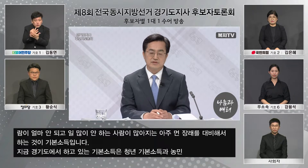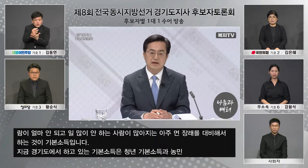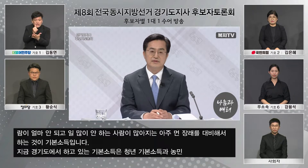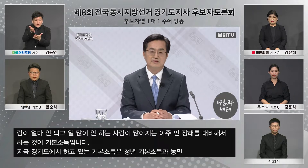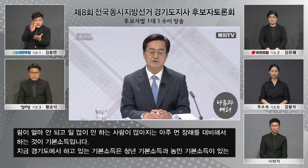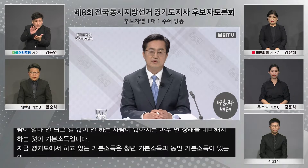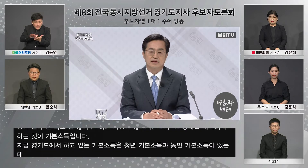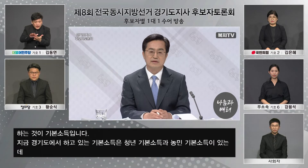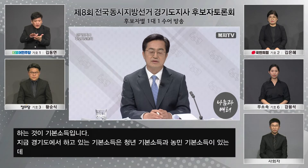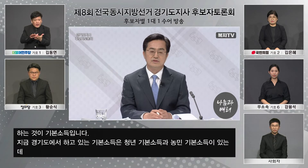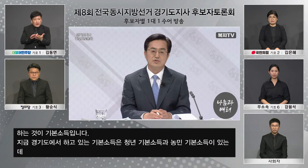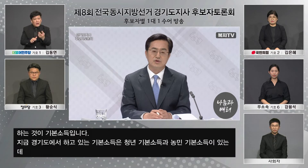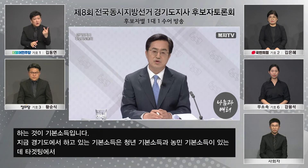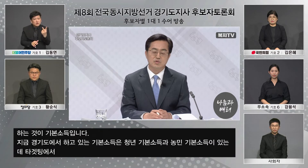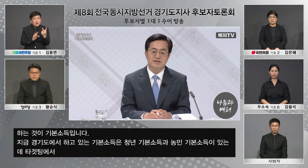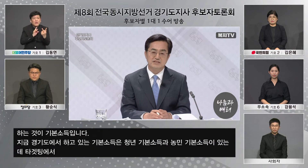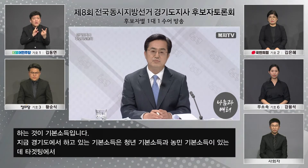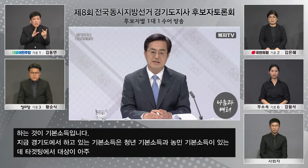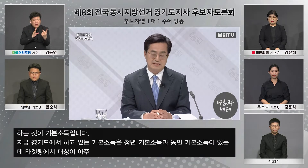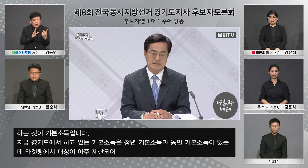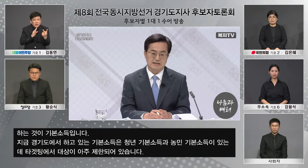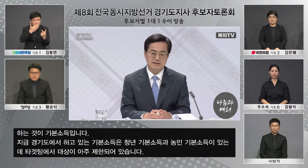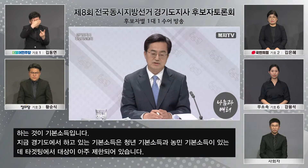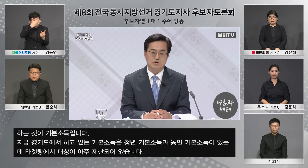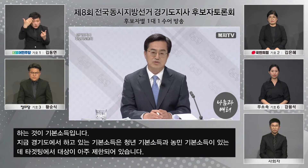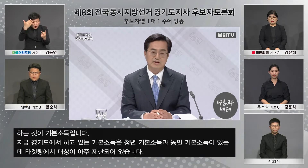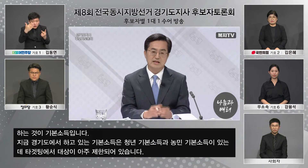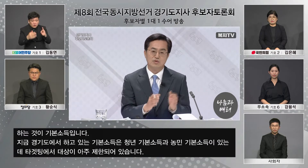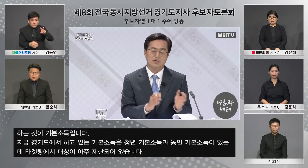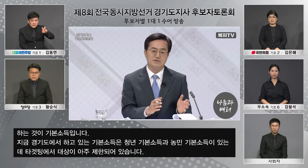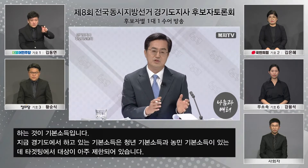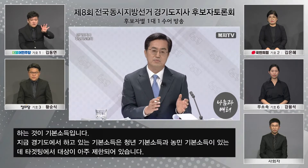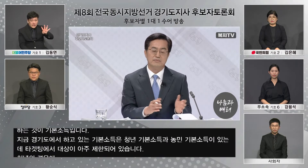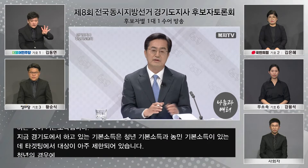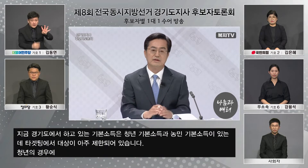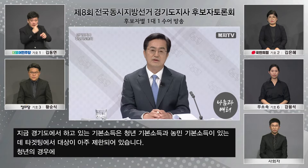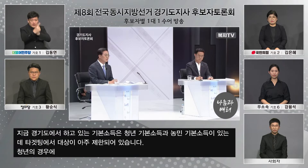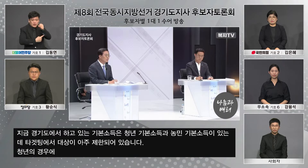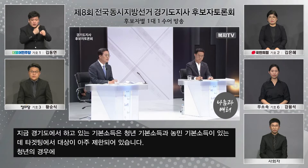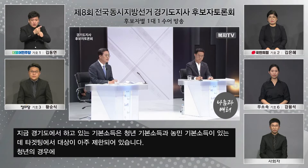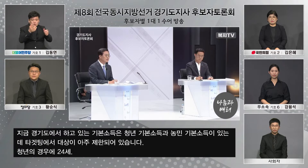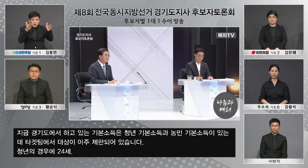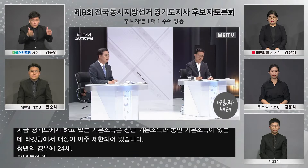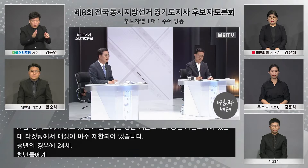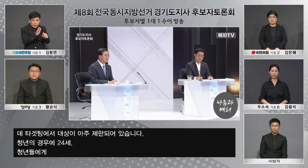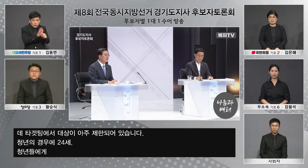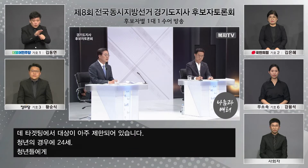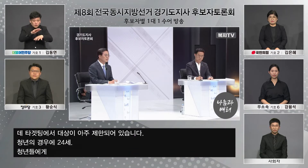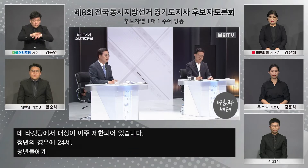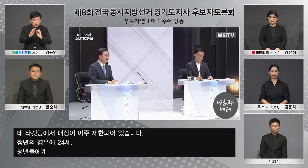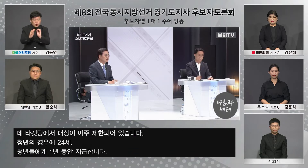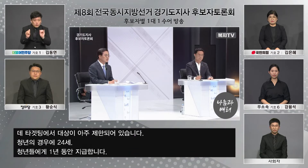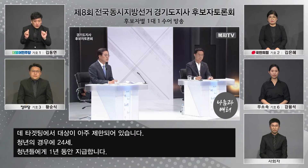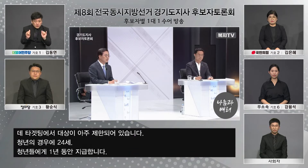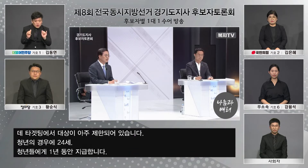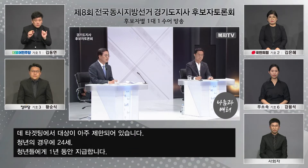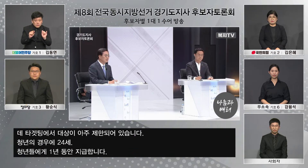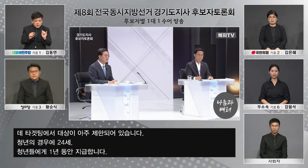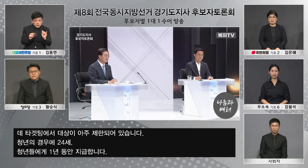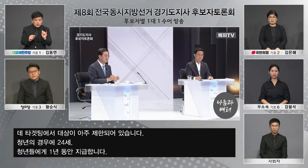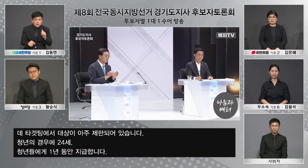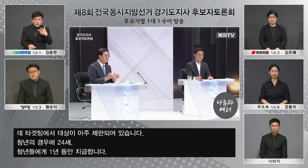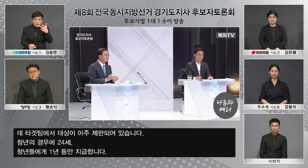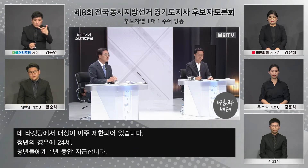대상이 아주 제한되어 있습니다. 청년의 경우에 24세 청년들에게 1년 동안 지급합니다. 농민들은 17개